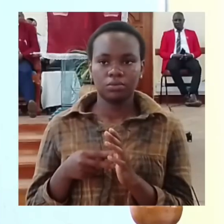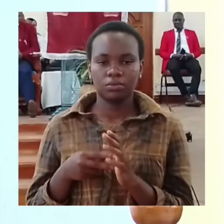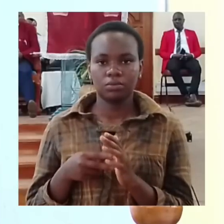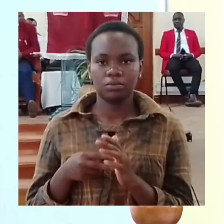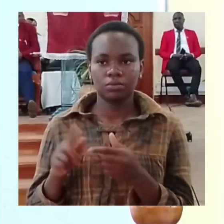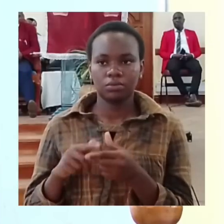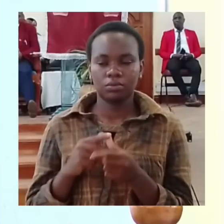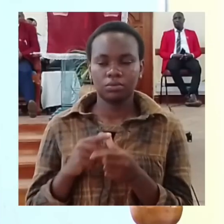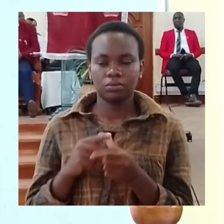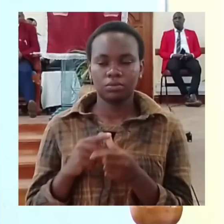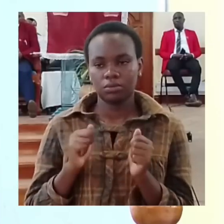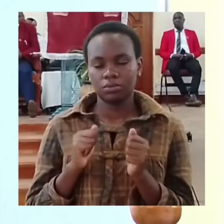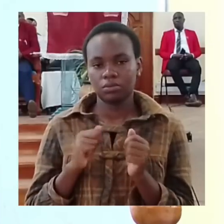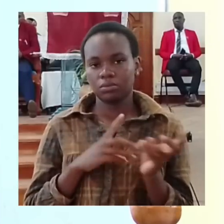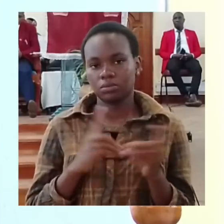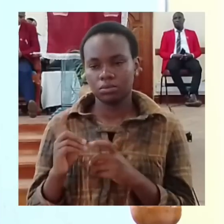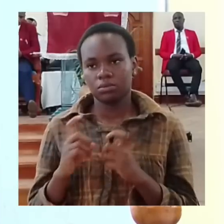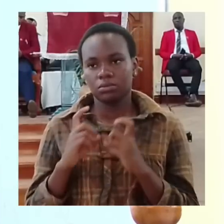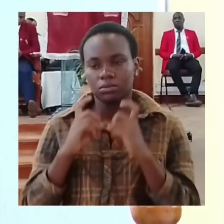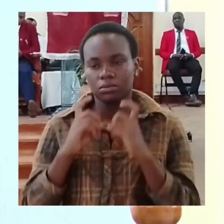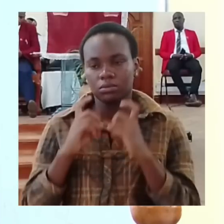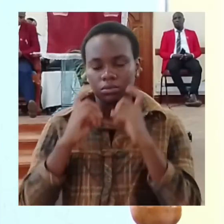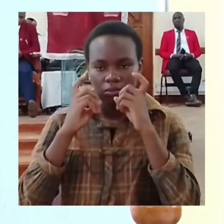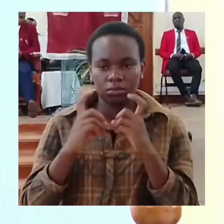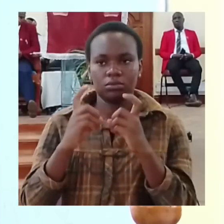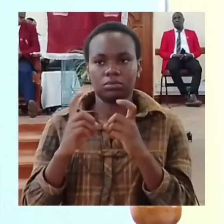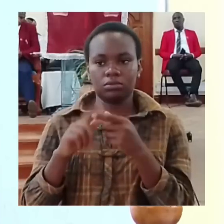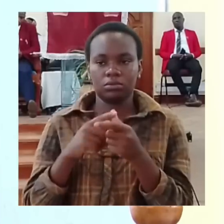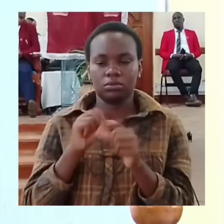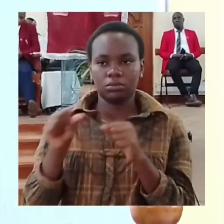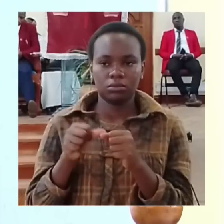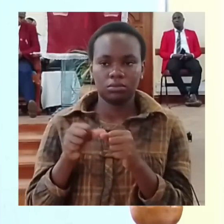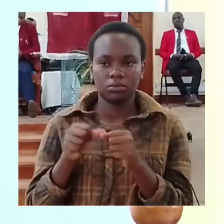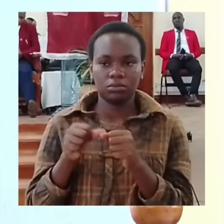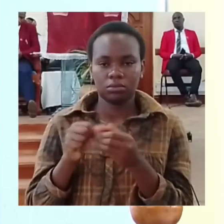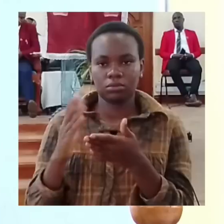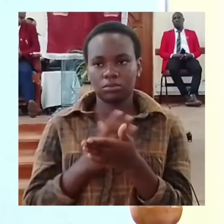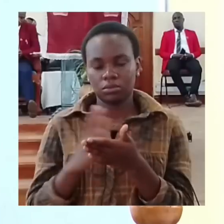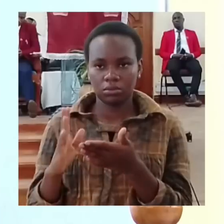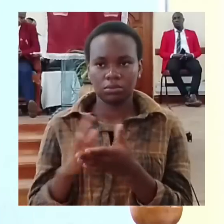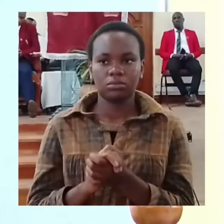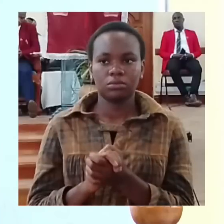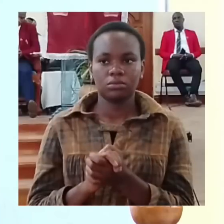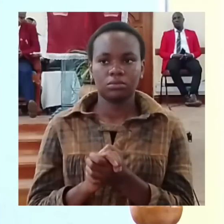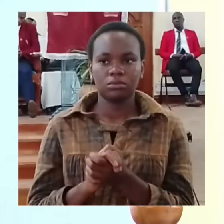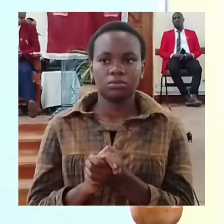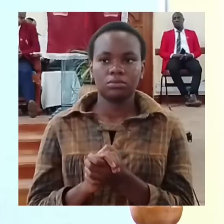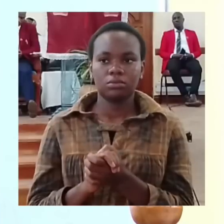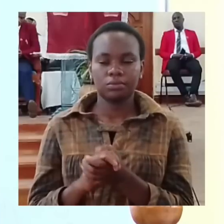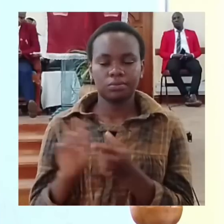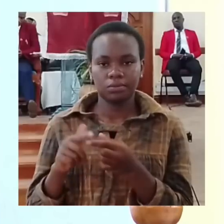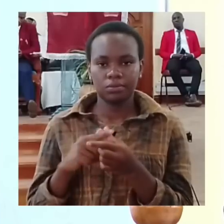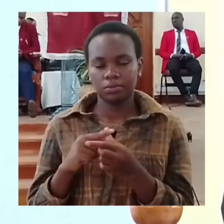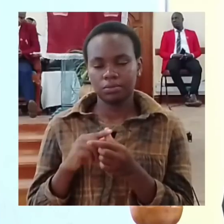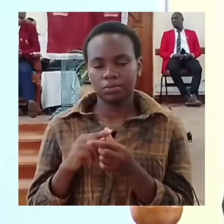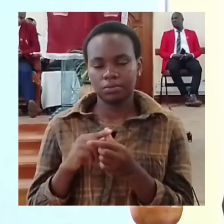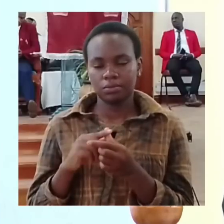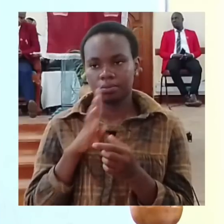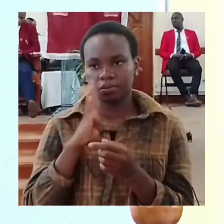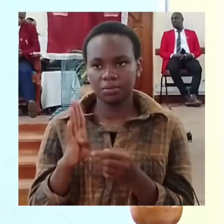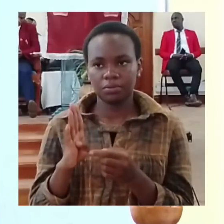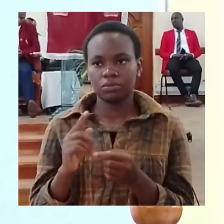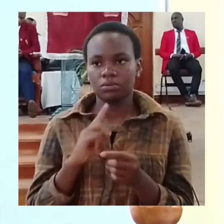Rĩrĩa tugaga ndĩ o mwĩhia nĩ ngũka gĩthima-inĩ gĩaku there rĩ, rũkorwo rwĩ rwĩmbo and nothing but a song. It is supposed to be